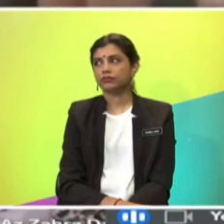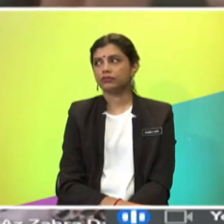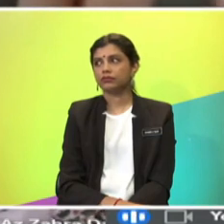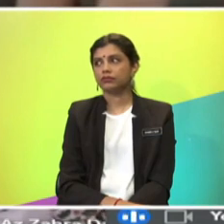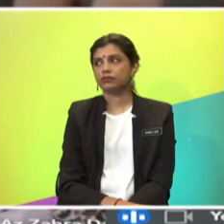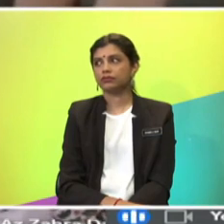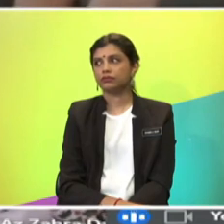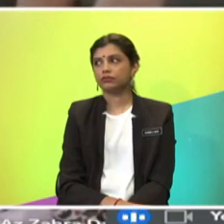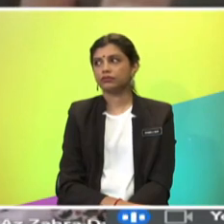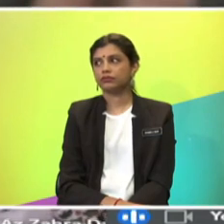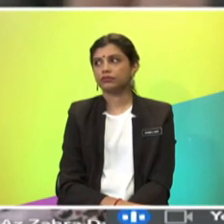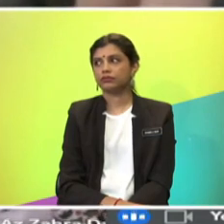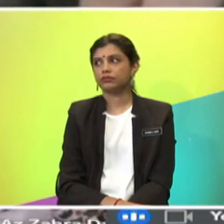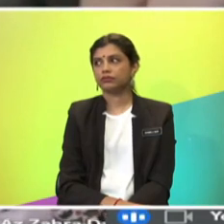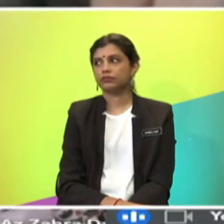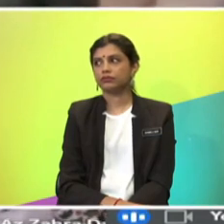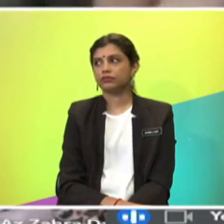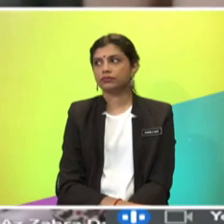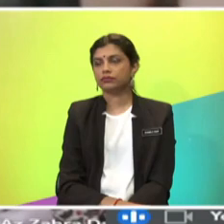Okey, garis.